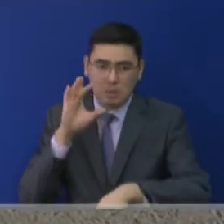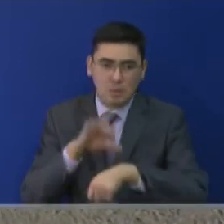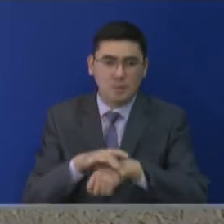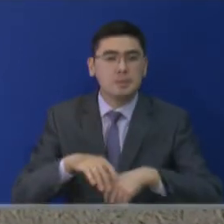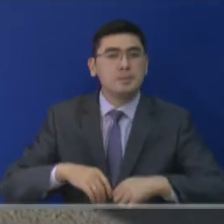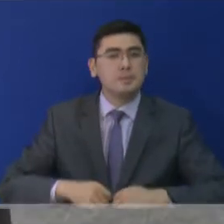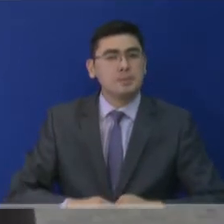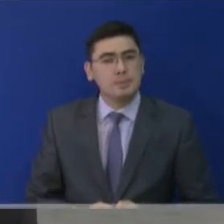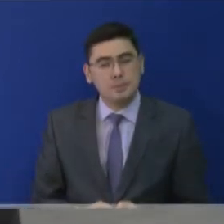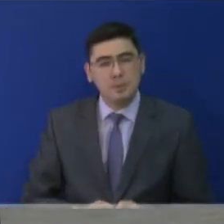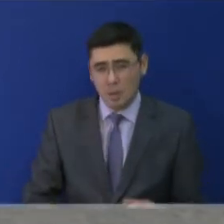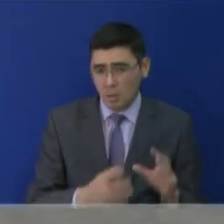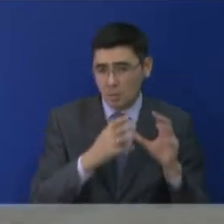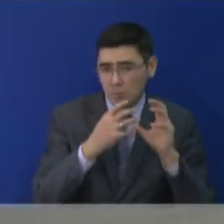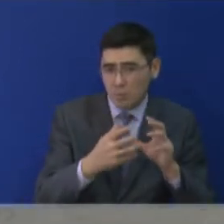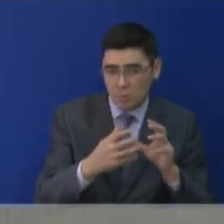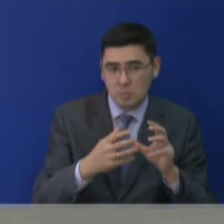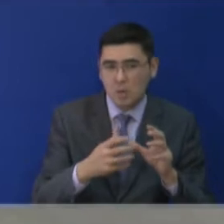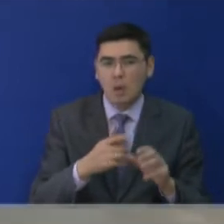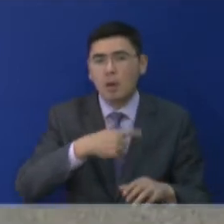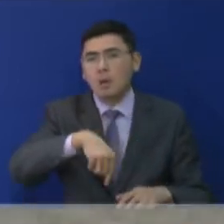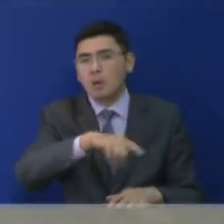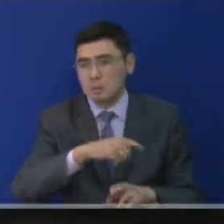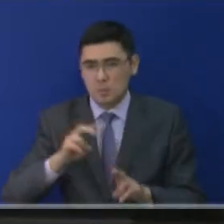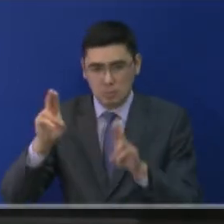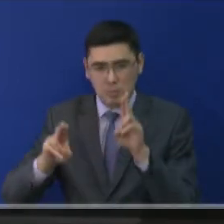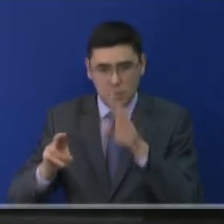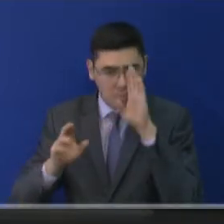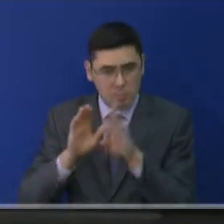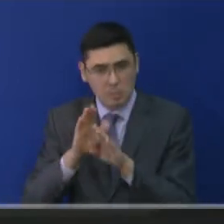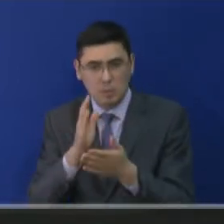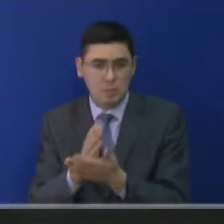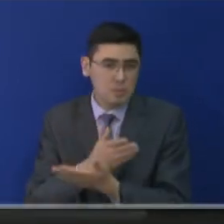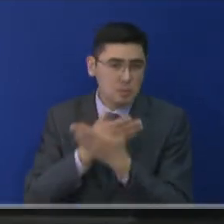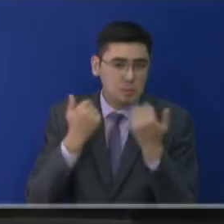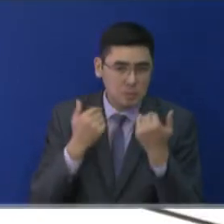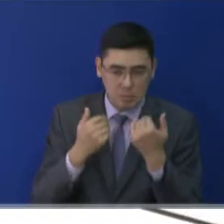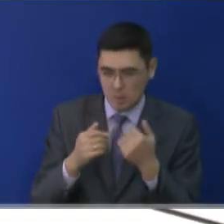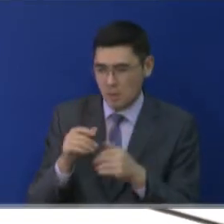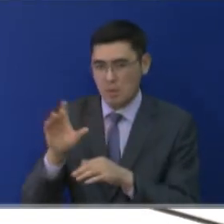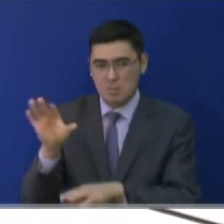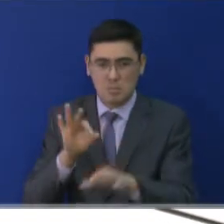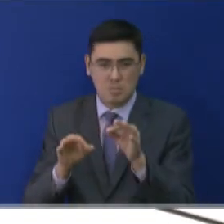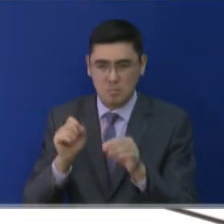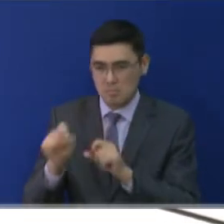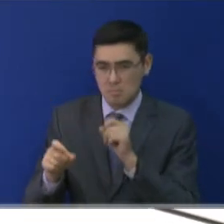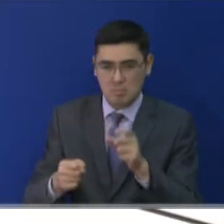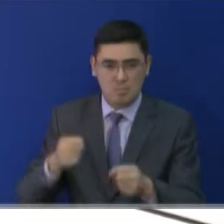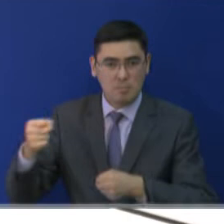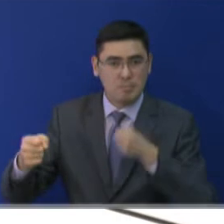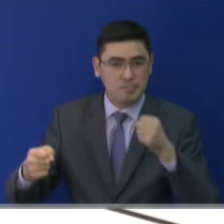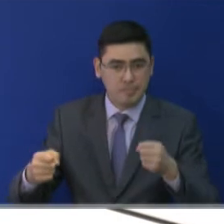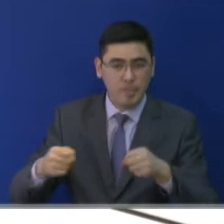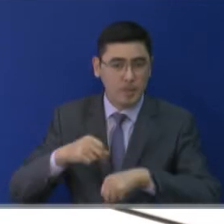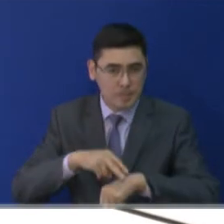Автобус жүргізушілерінің жол қозғалысы ережелерін сақтауын қадағалау мақсатында қаламызда бірнеше мобильді топ жасақталған. Олар қазіргі